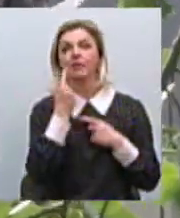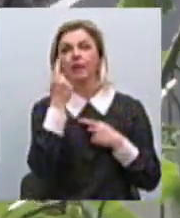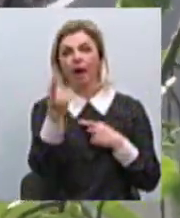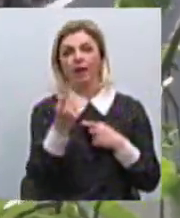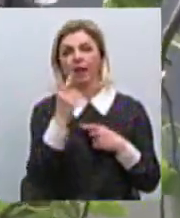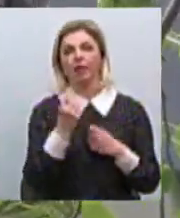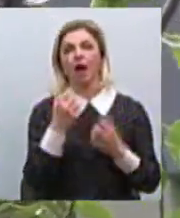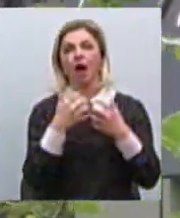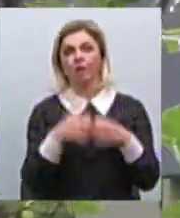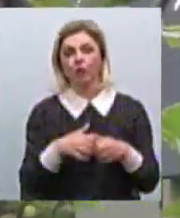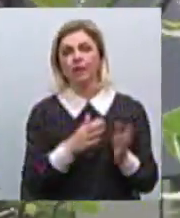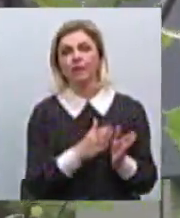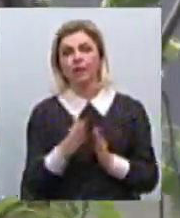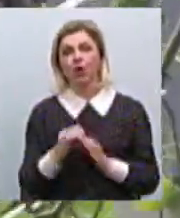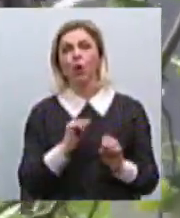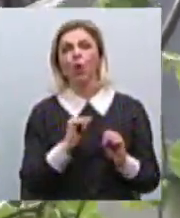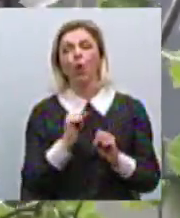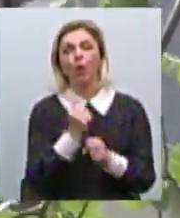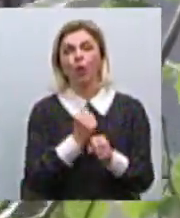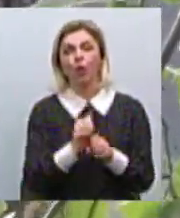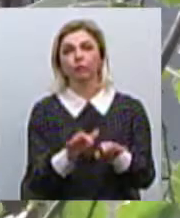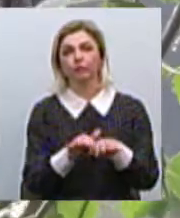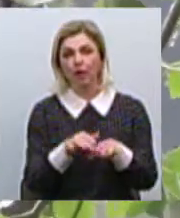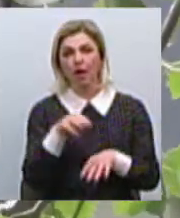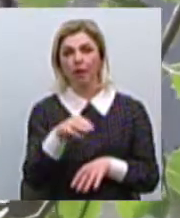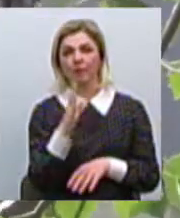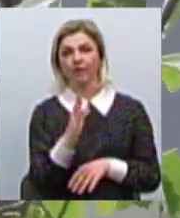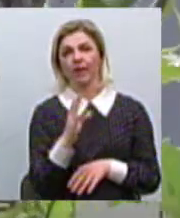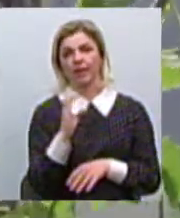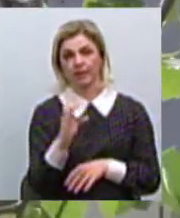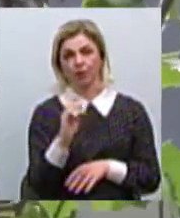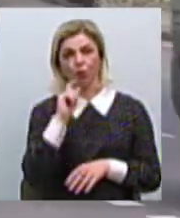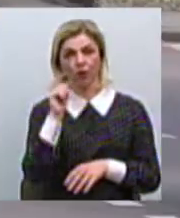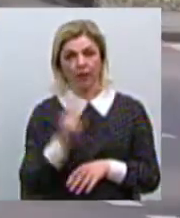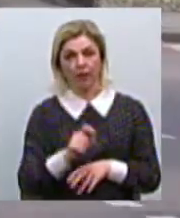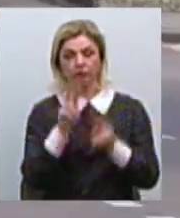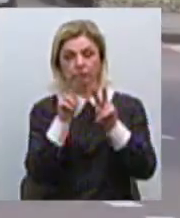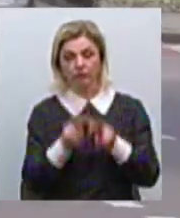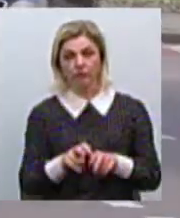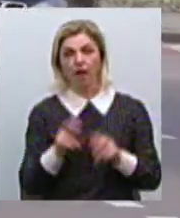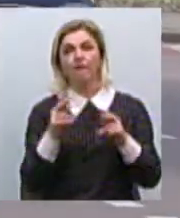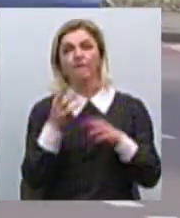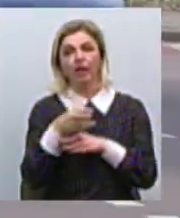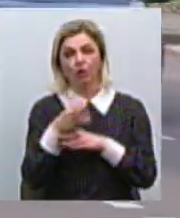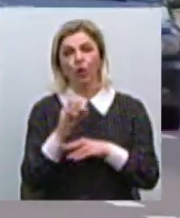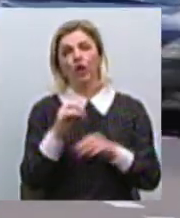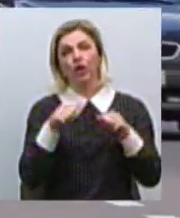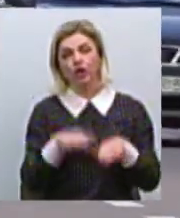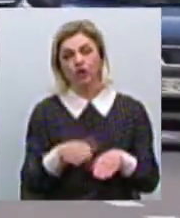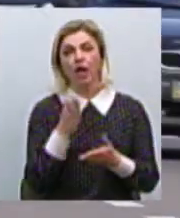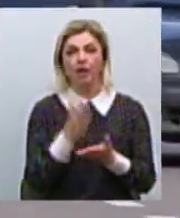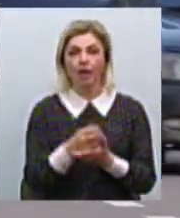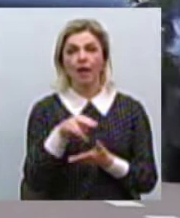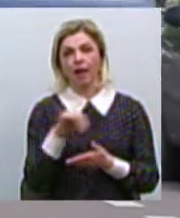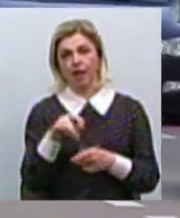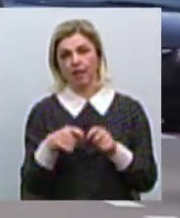на автоматизовану систему обробки даних Міністерства внутрішніх справ України. Переглядають відео і приймають рішення, є порушення чи ні,